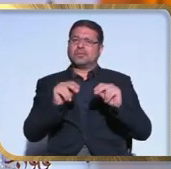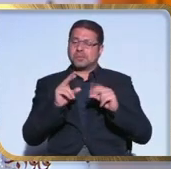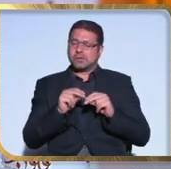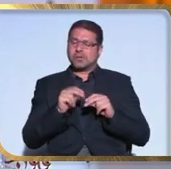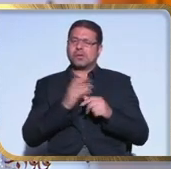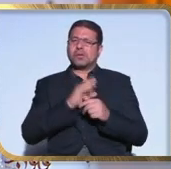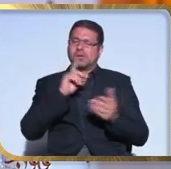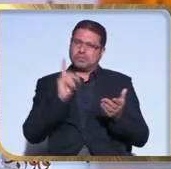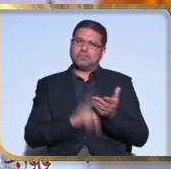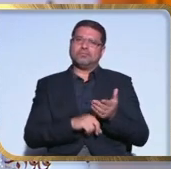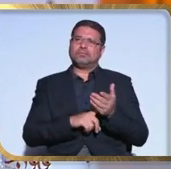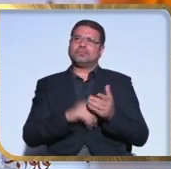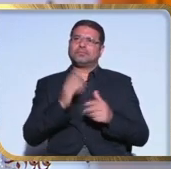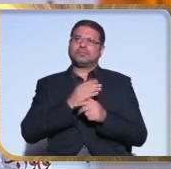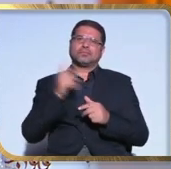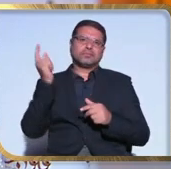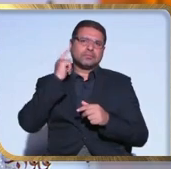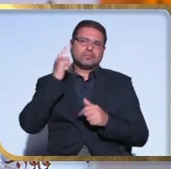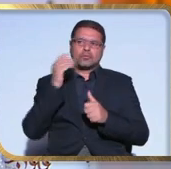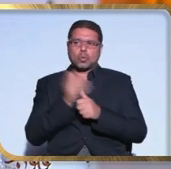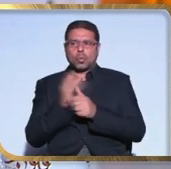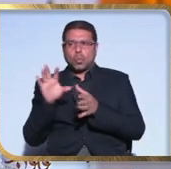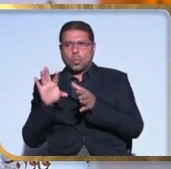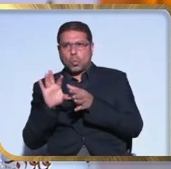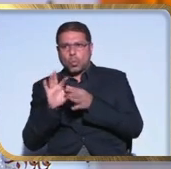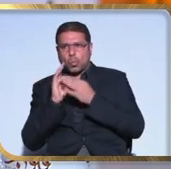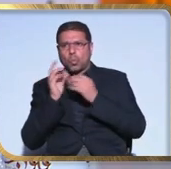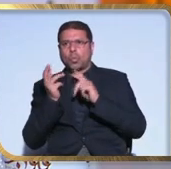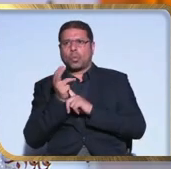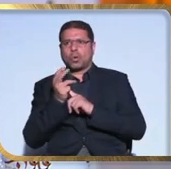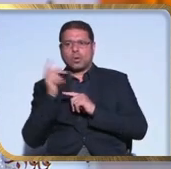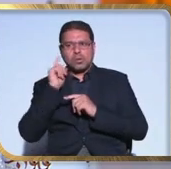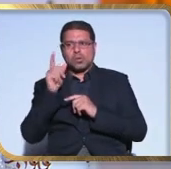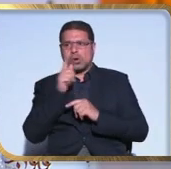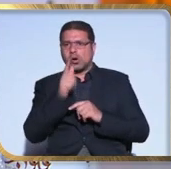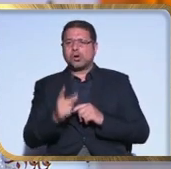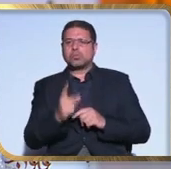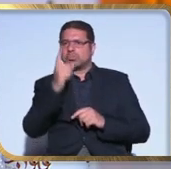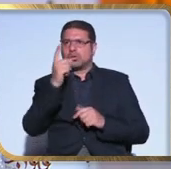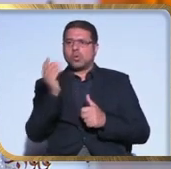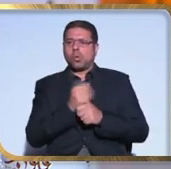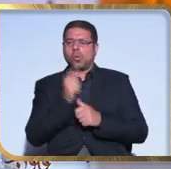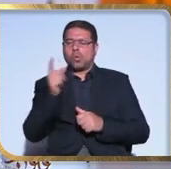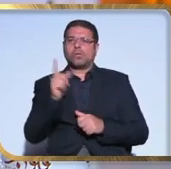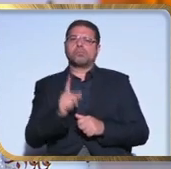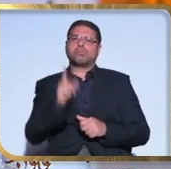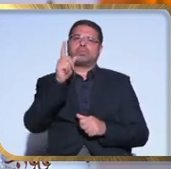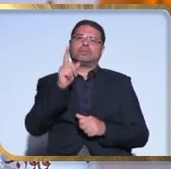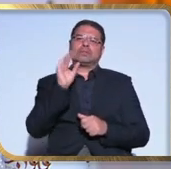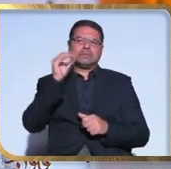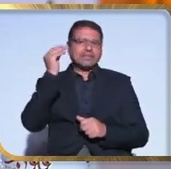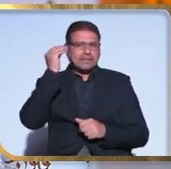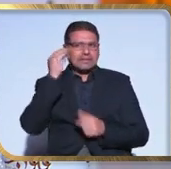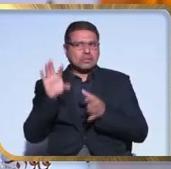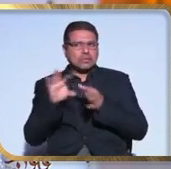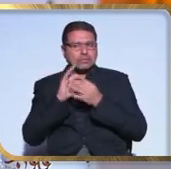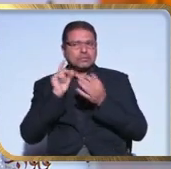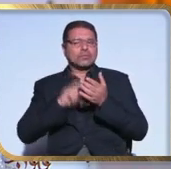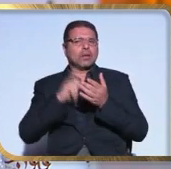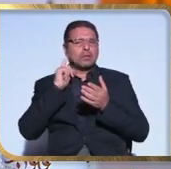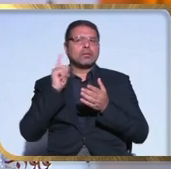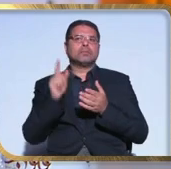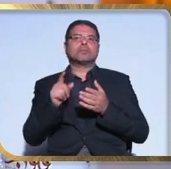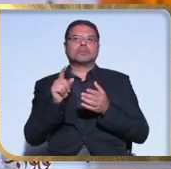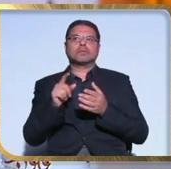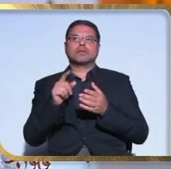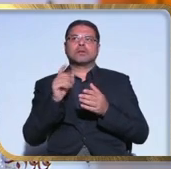لابد من السماع من الزوج لان الطلاق لمن اخذ بالساق اللي هو الزوج فضروري